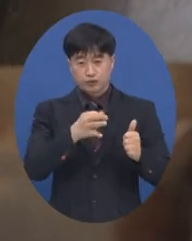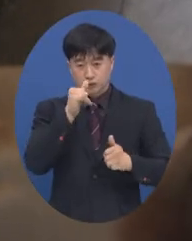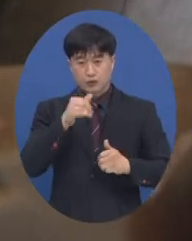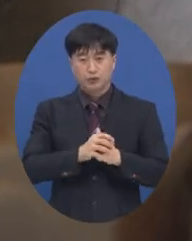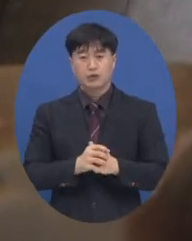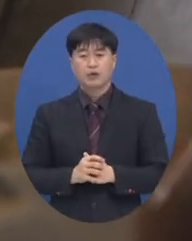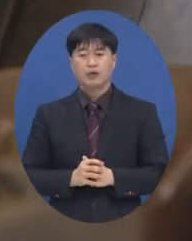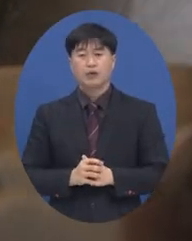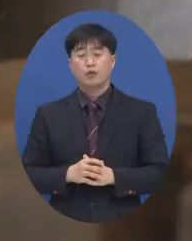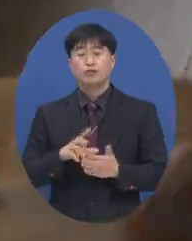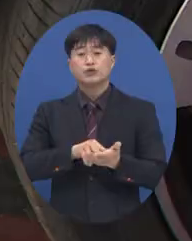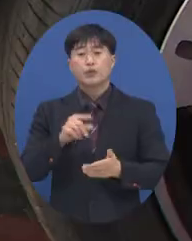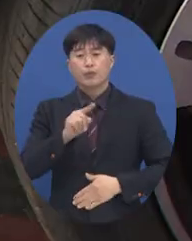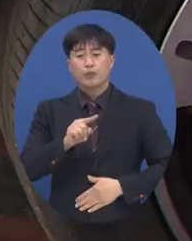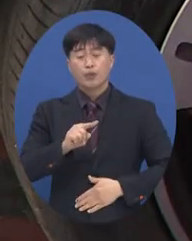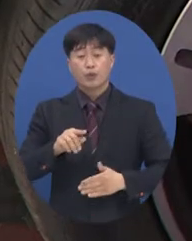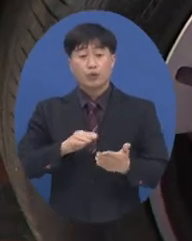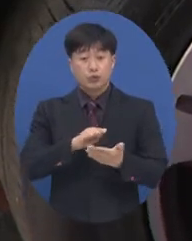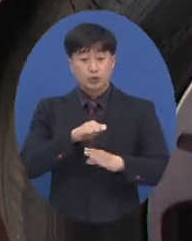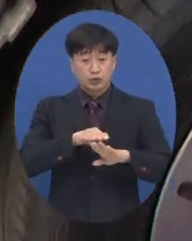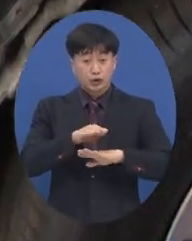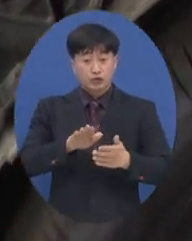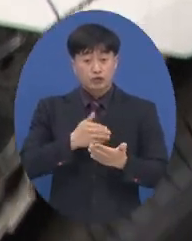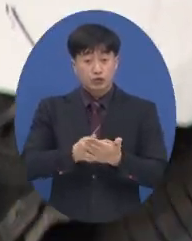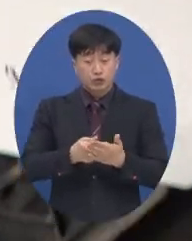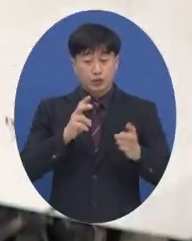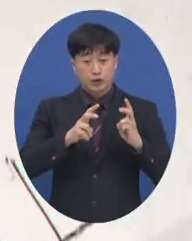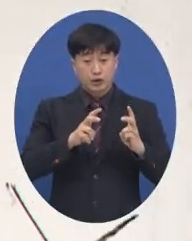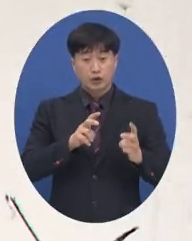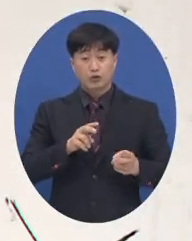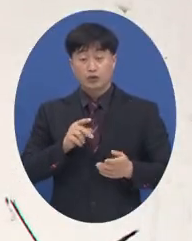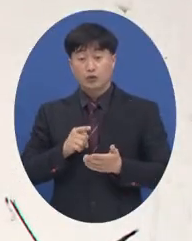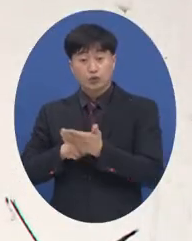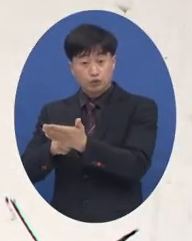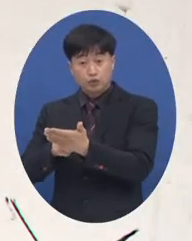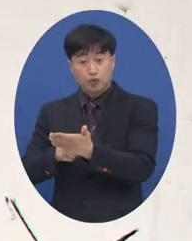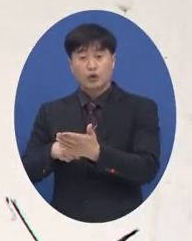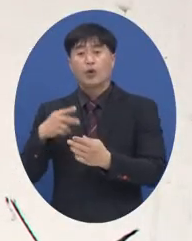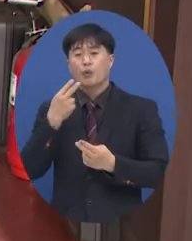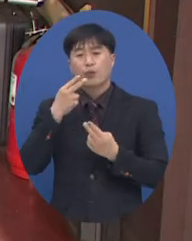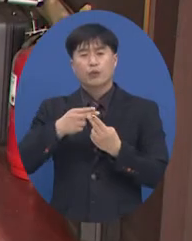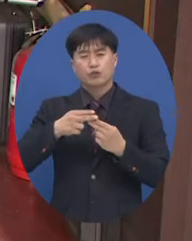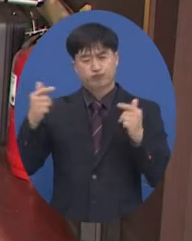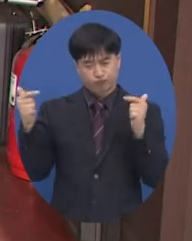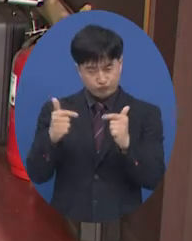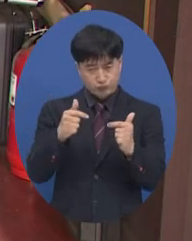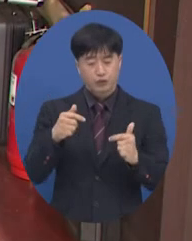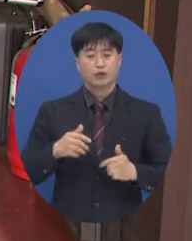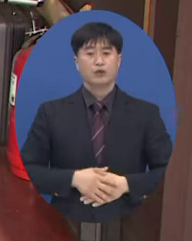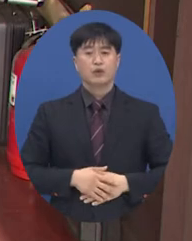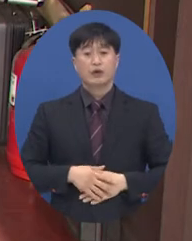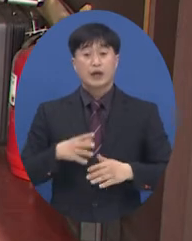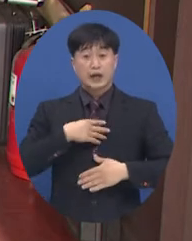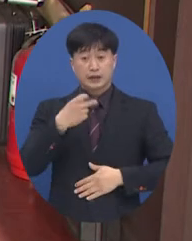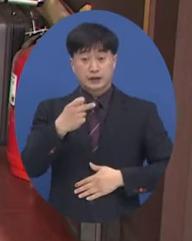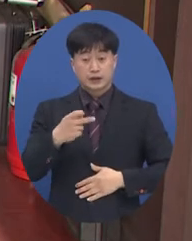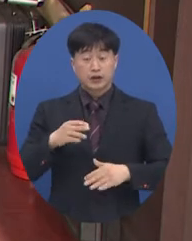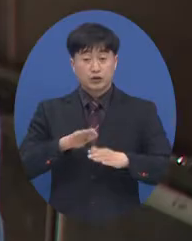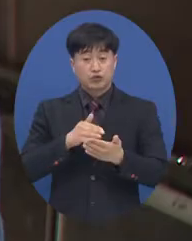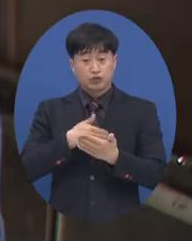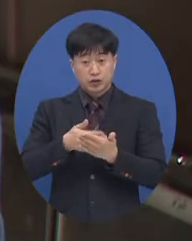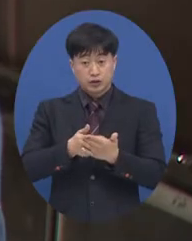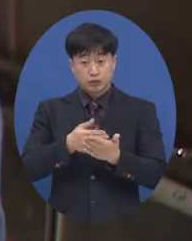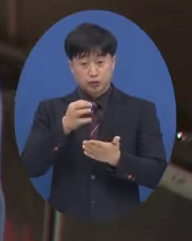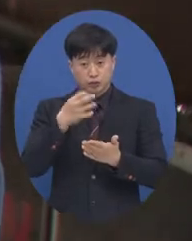논제는 자동차 정비업체 가 1000권 수리비가 보험사 위해서 삭감되고 있다는 겁니다 안산에 위치한 이 정비업체 보험 수리